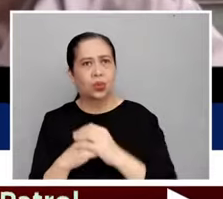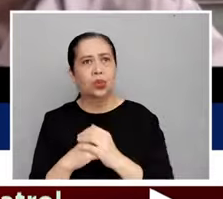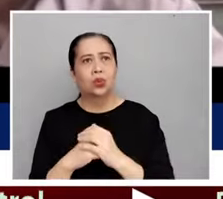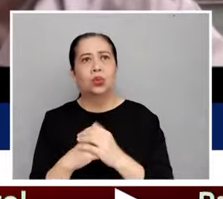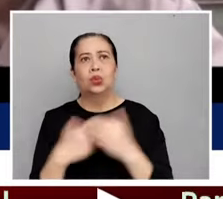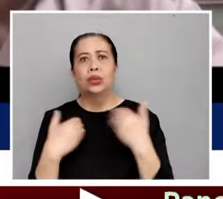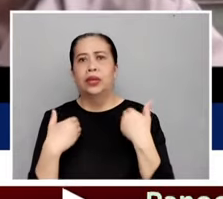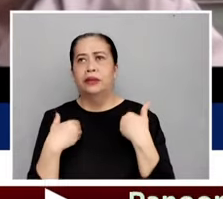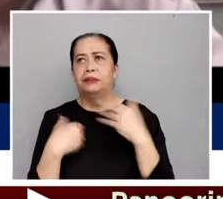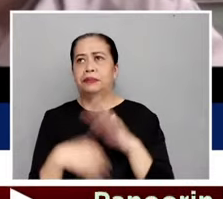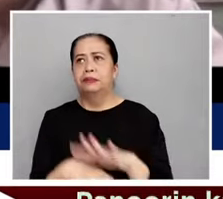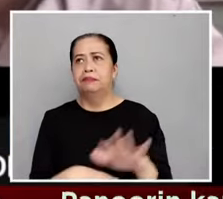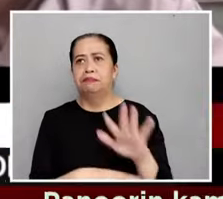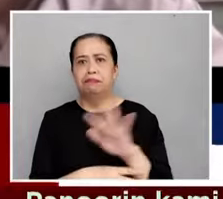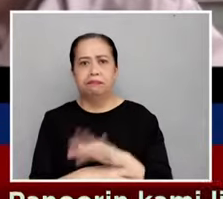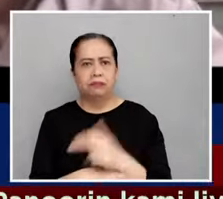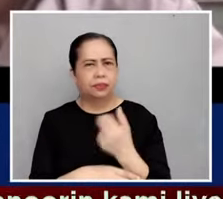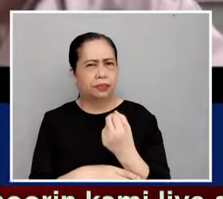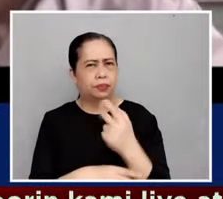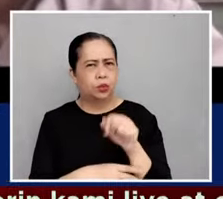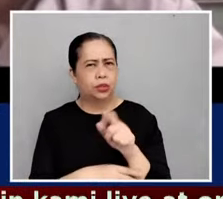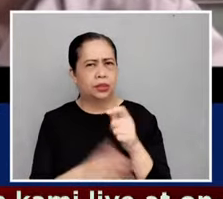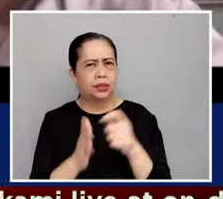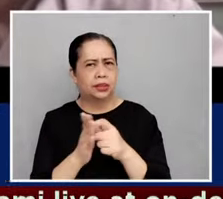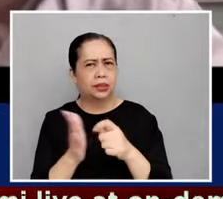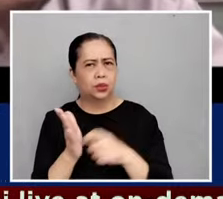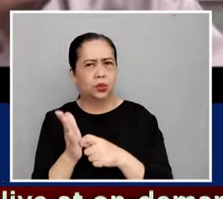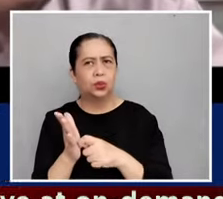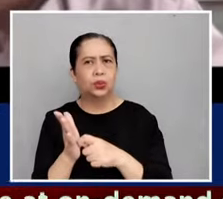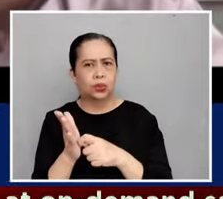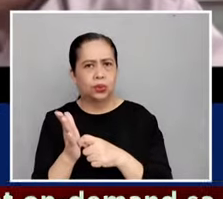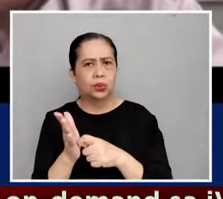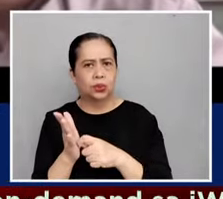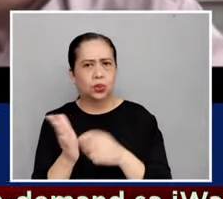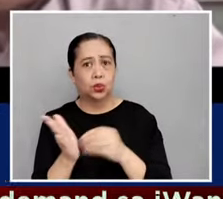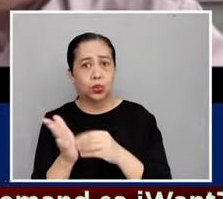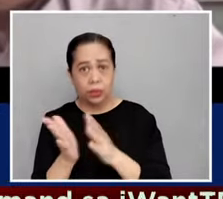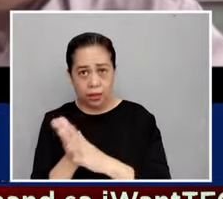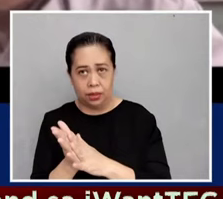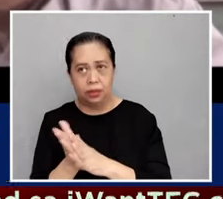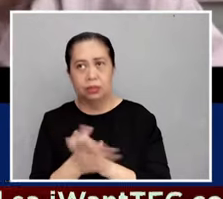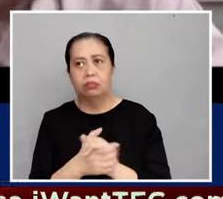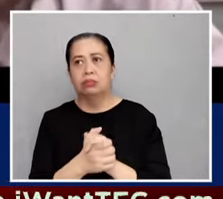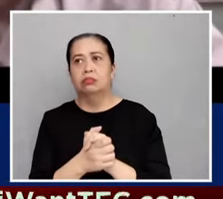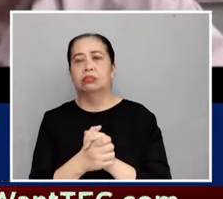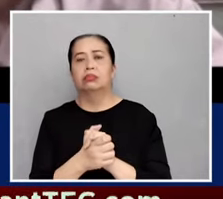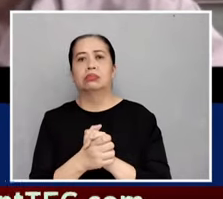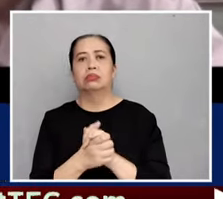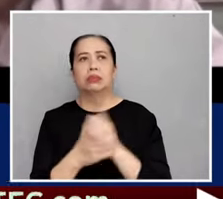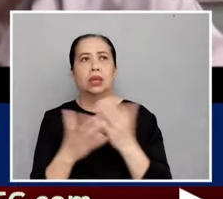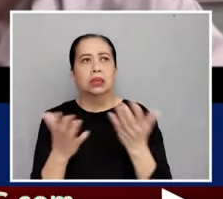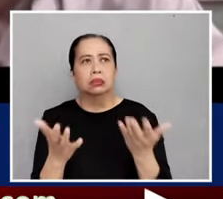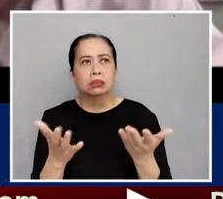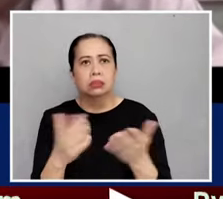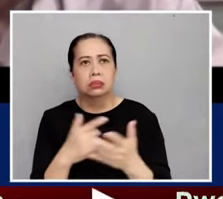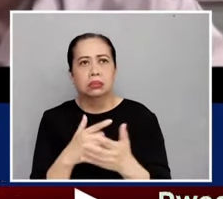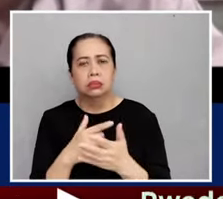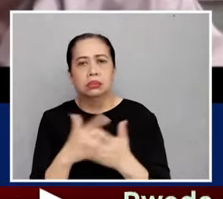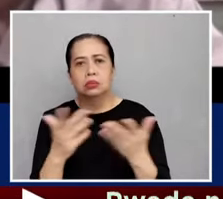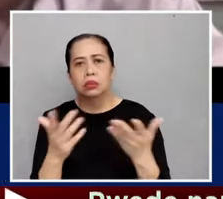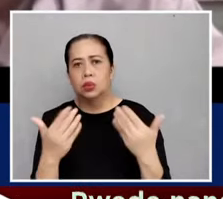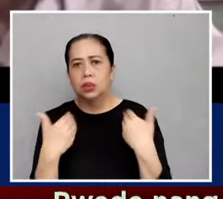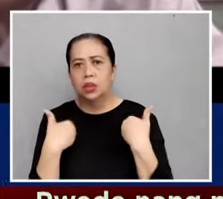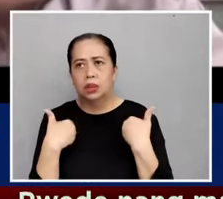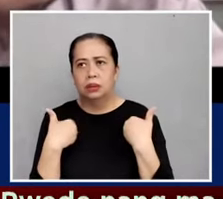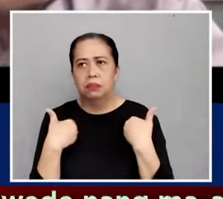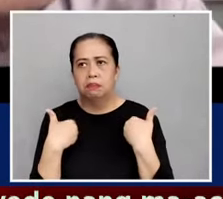have about 13 trillion na utang. And then we have